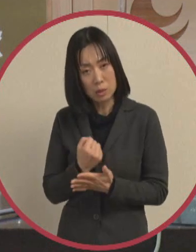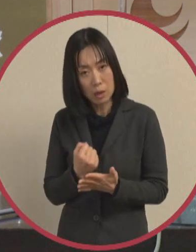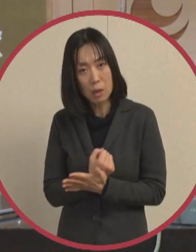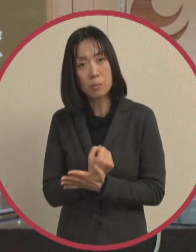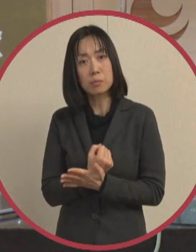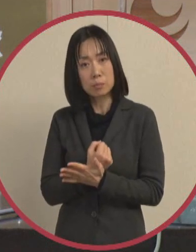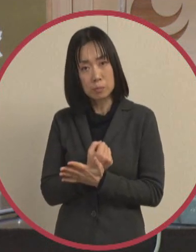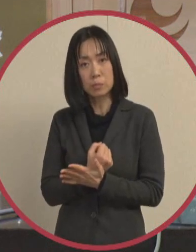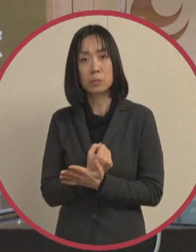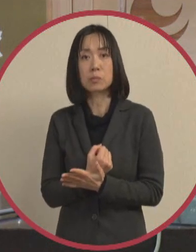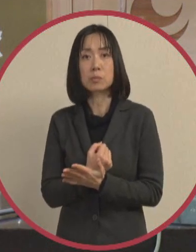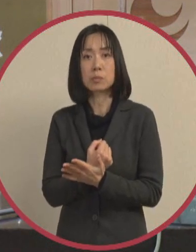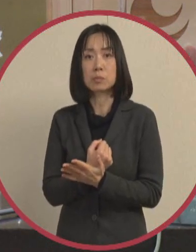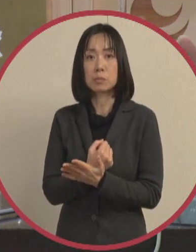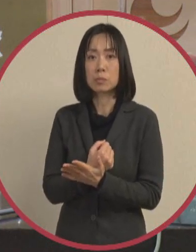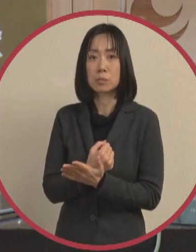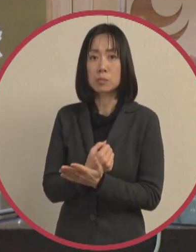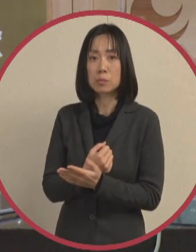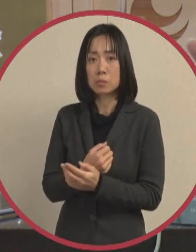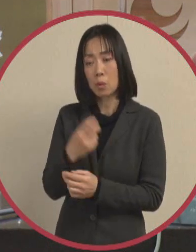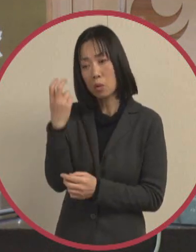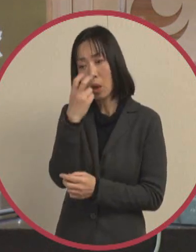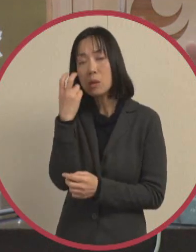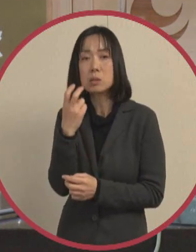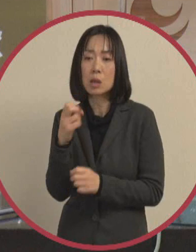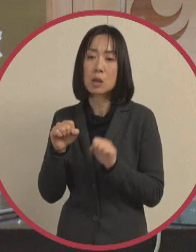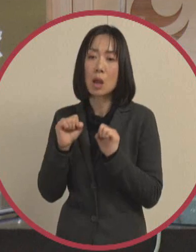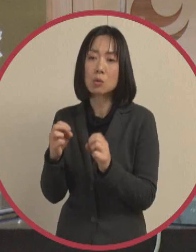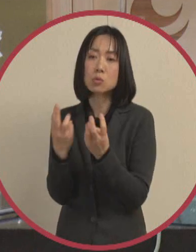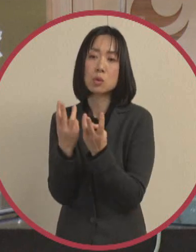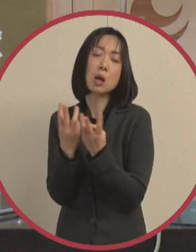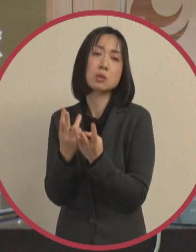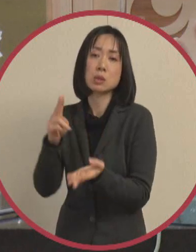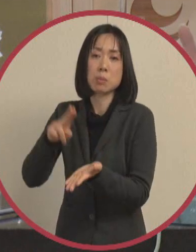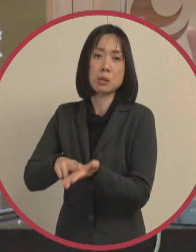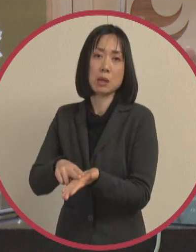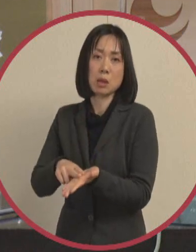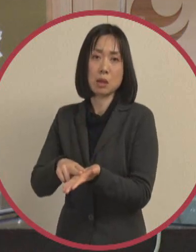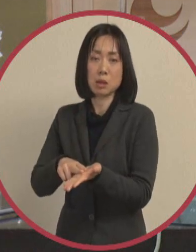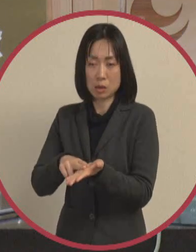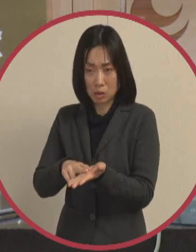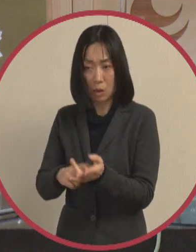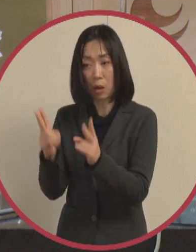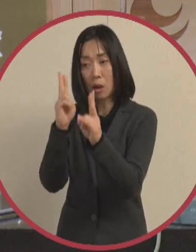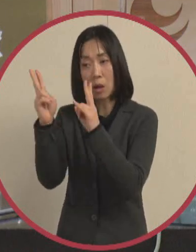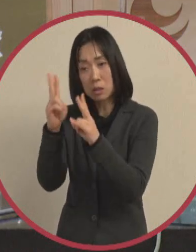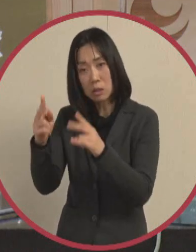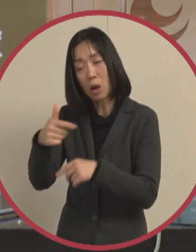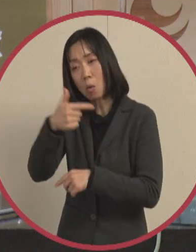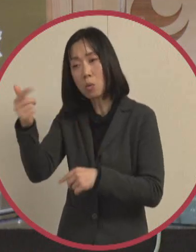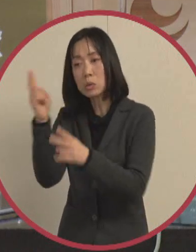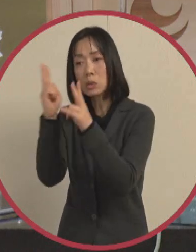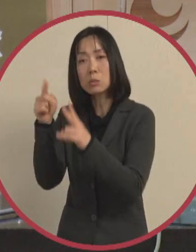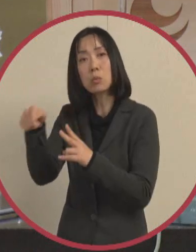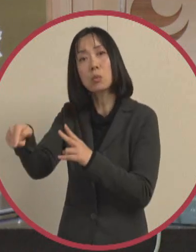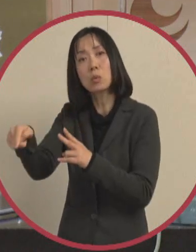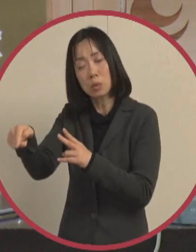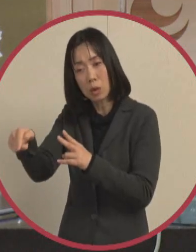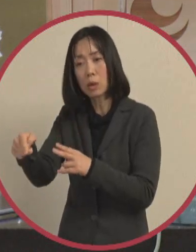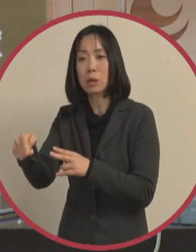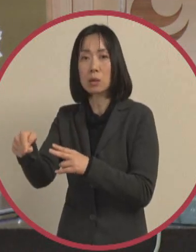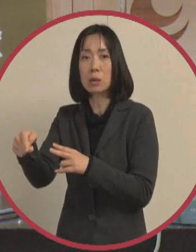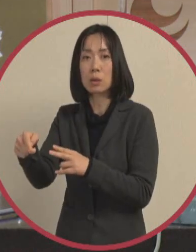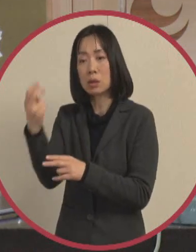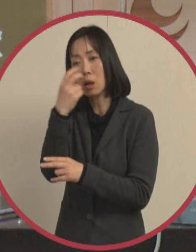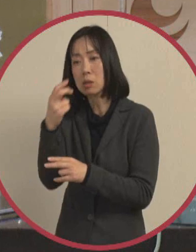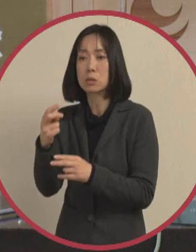数も限られてたので、まあ、諦められた企業さん、まあ、特に大きな企業ですね、たくさんありまして、